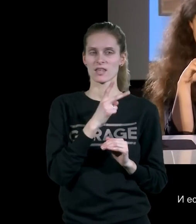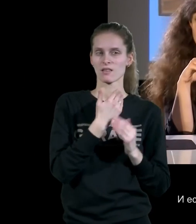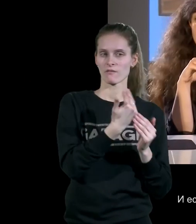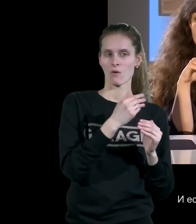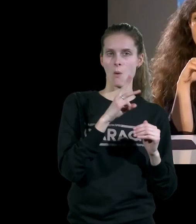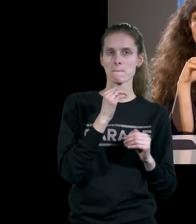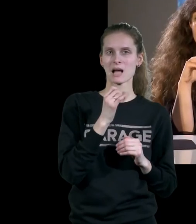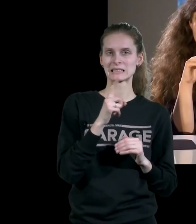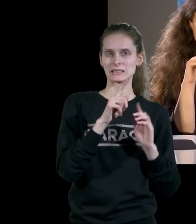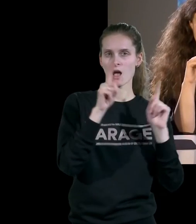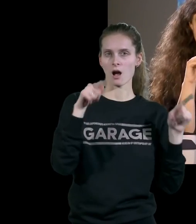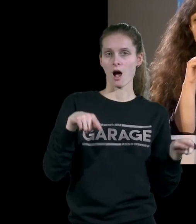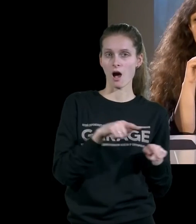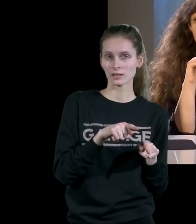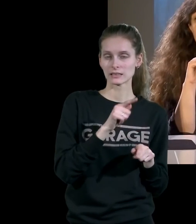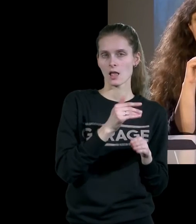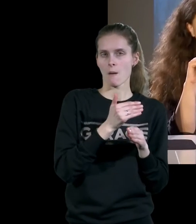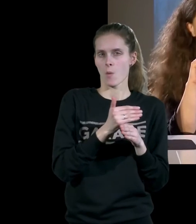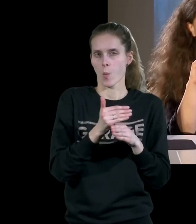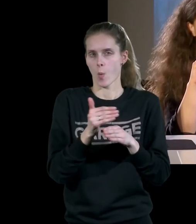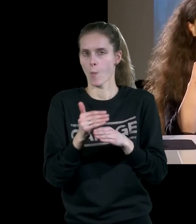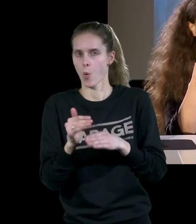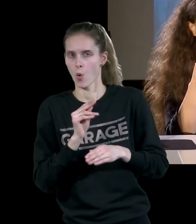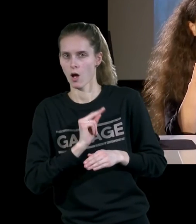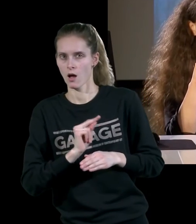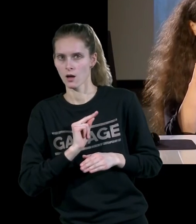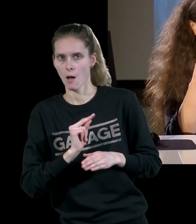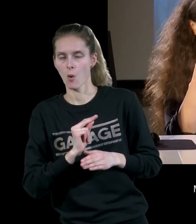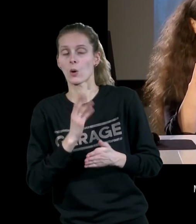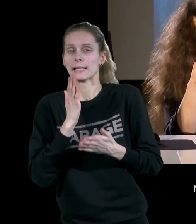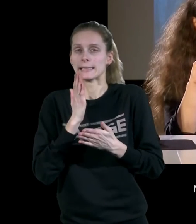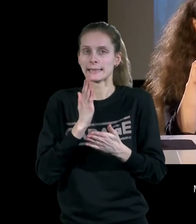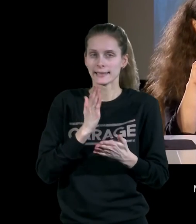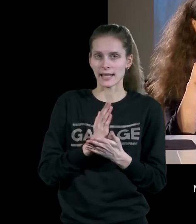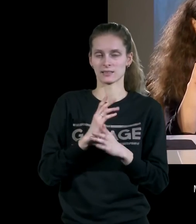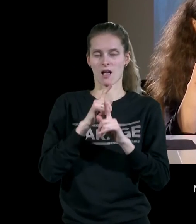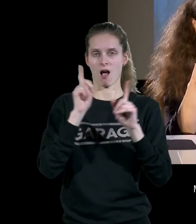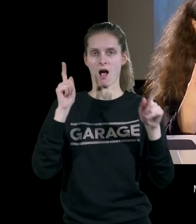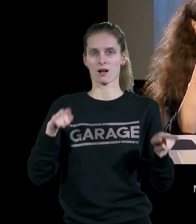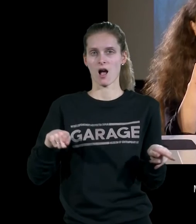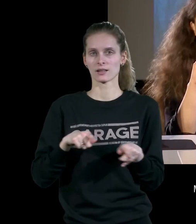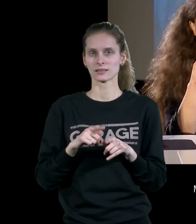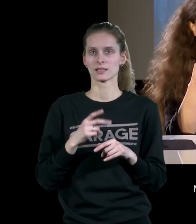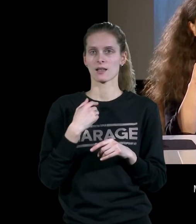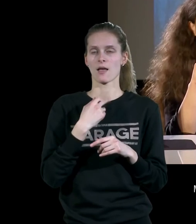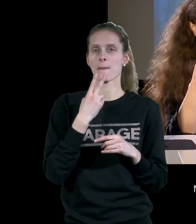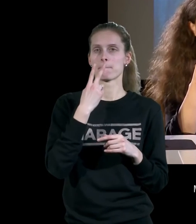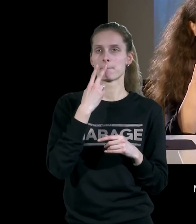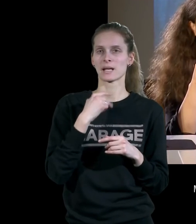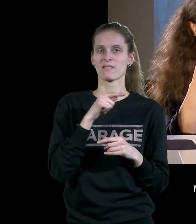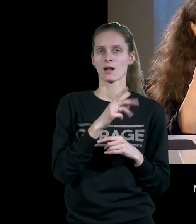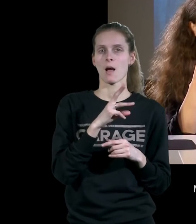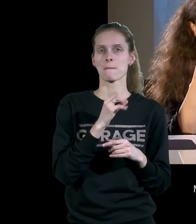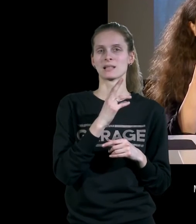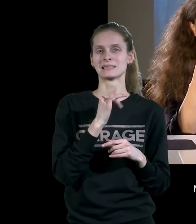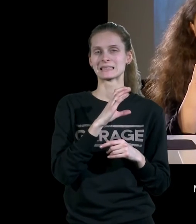этого же периода, то в них попадается, например, вот такое произведение, которое, как бы, мы привыкли, что Матисс